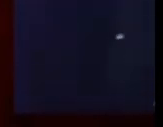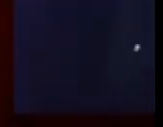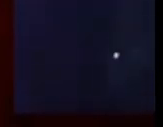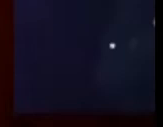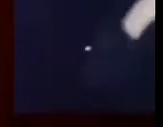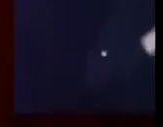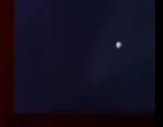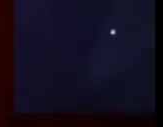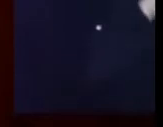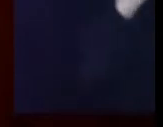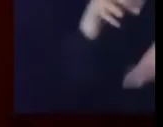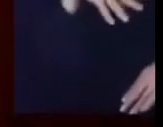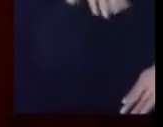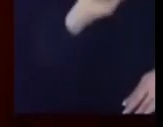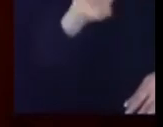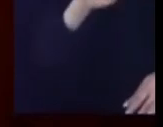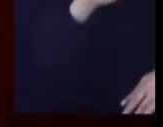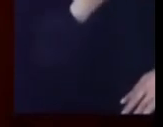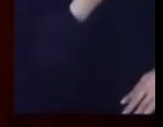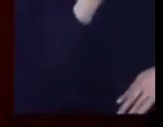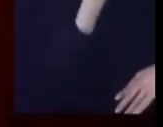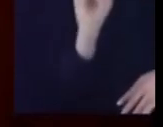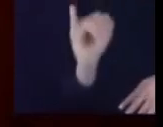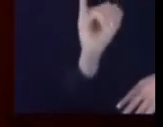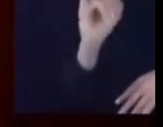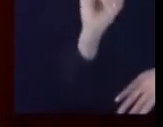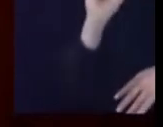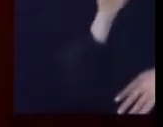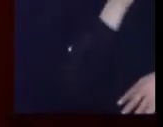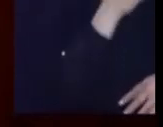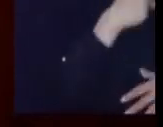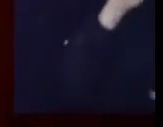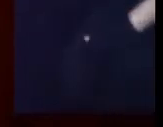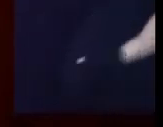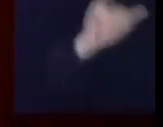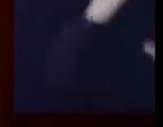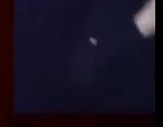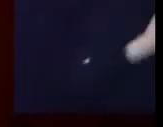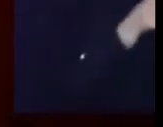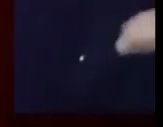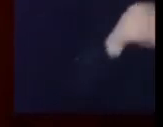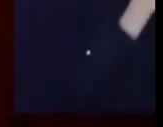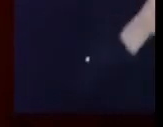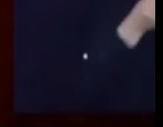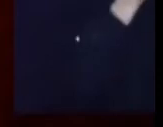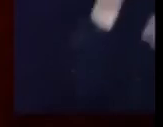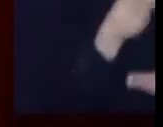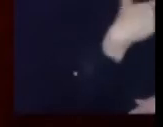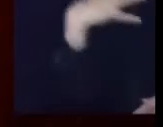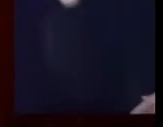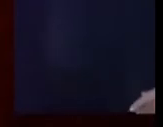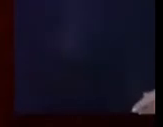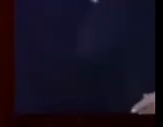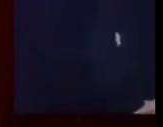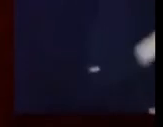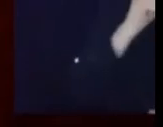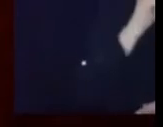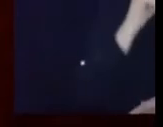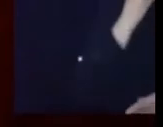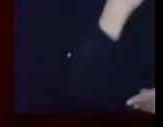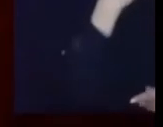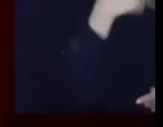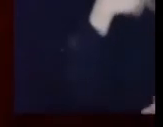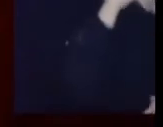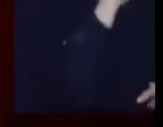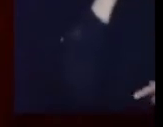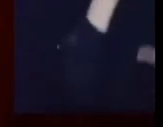due informazioni base, insomma. Capisco che uno poi rimane nella cerchia di bastione e si muove in monopattino, però uno magari